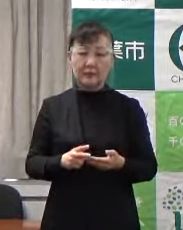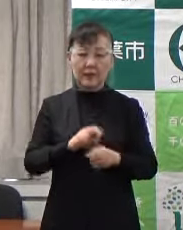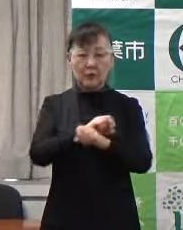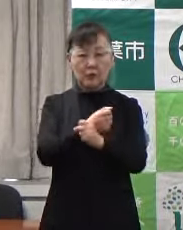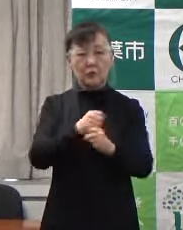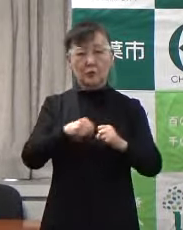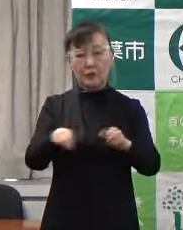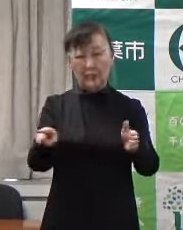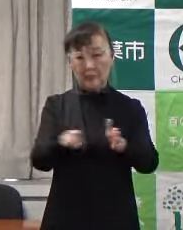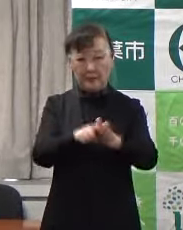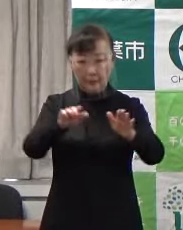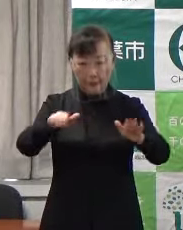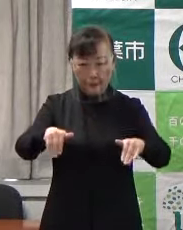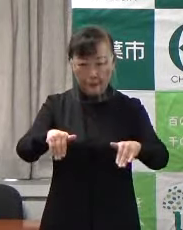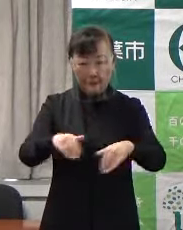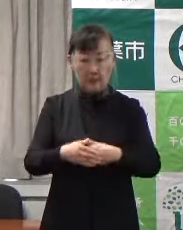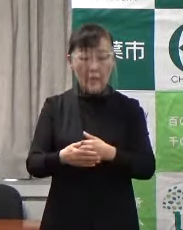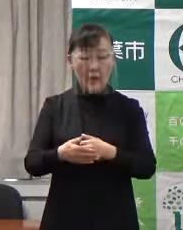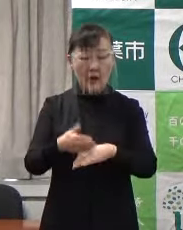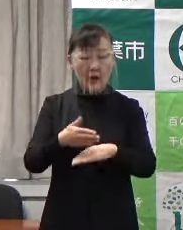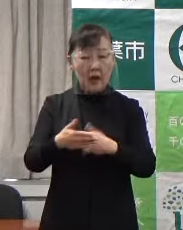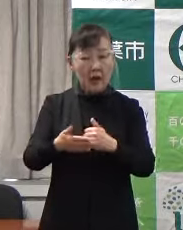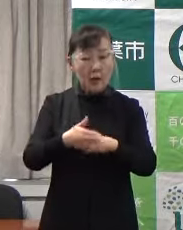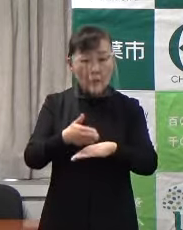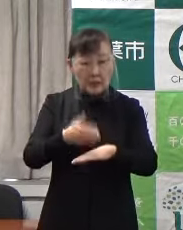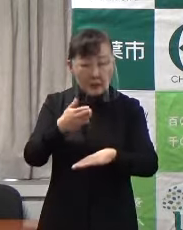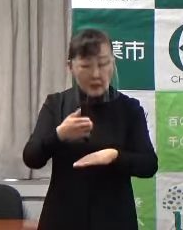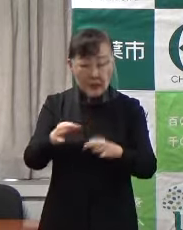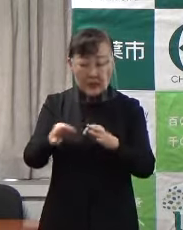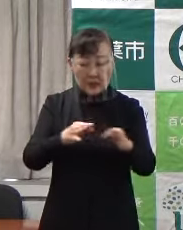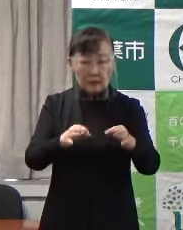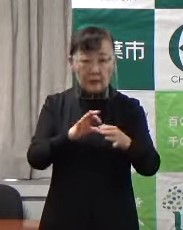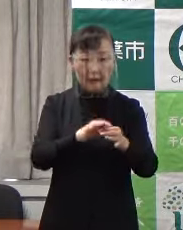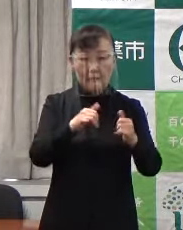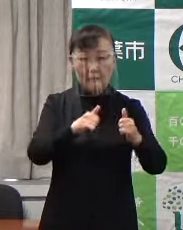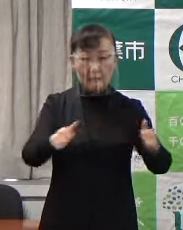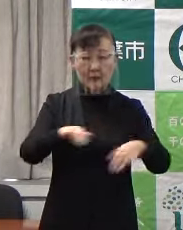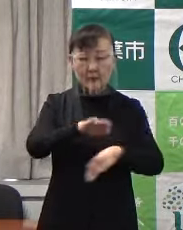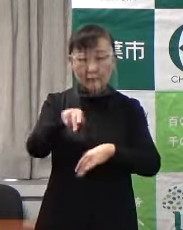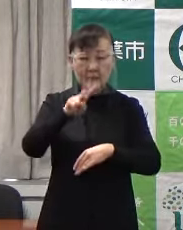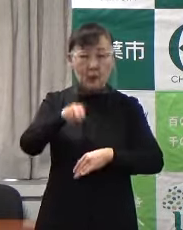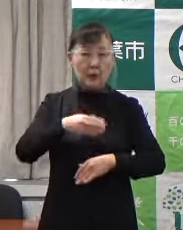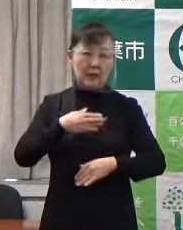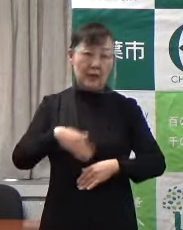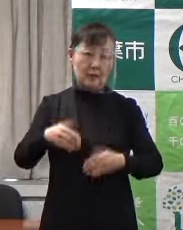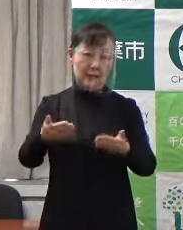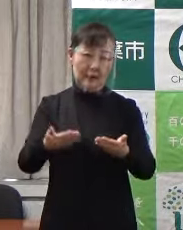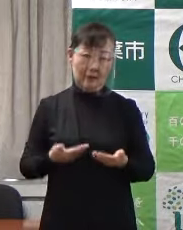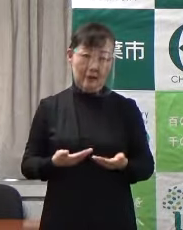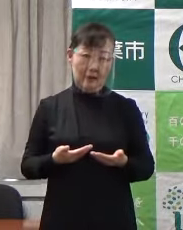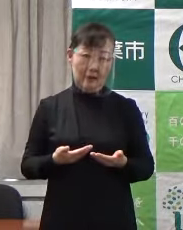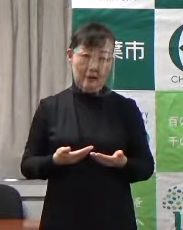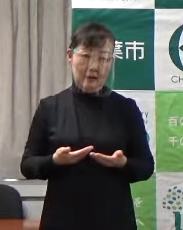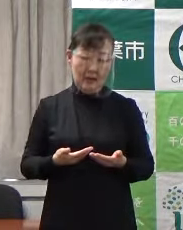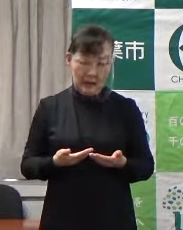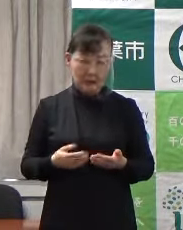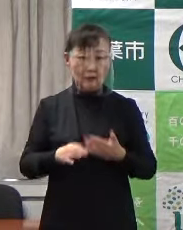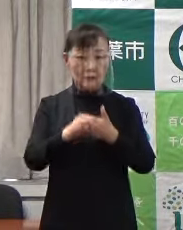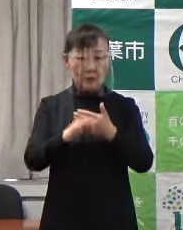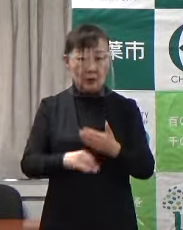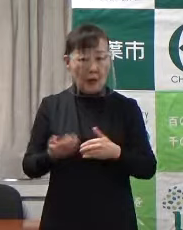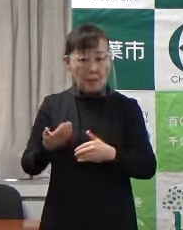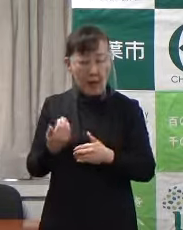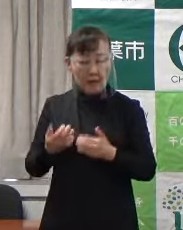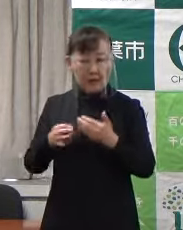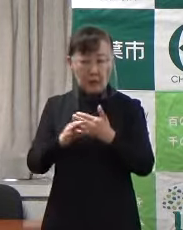。おかげさまでですね、多くの飲食店や関係者の方々にご理解をいただいてですね、各自の条例施行前や施